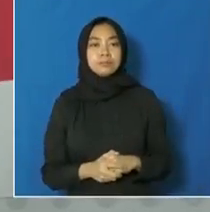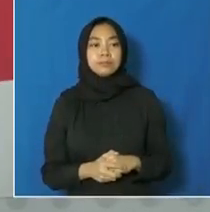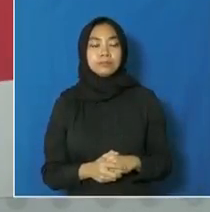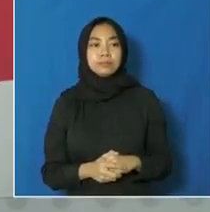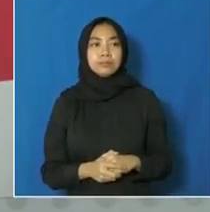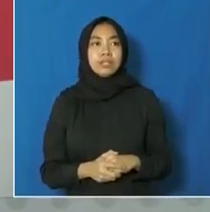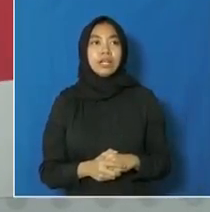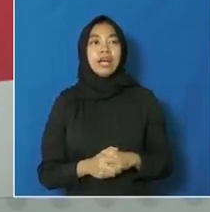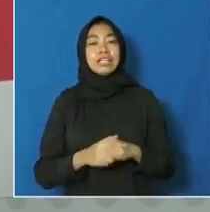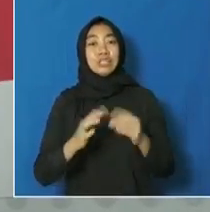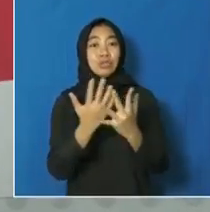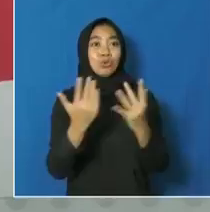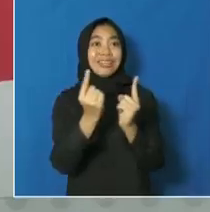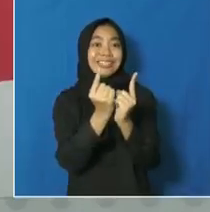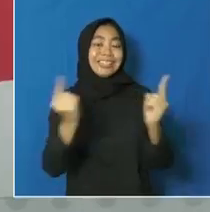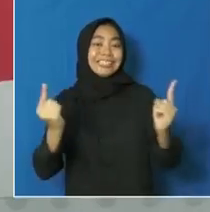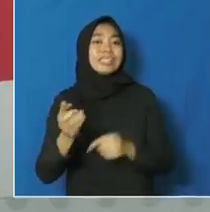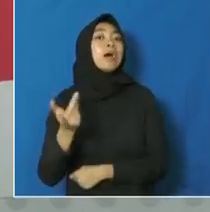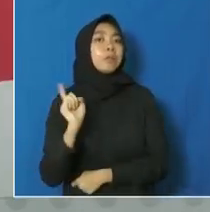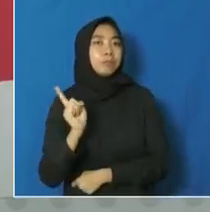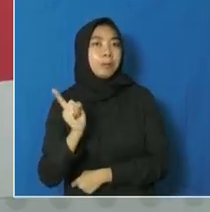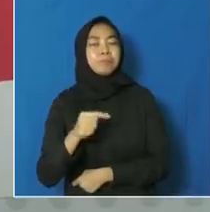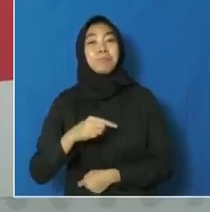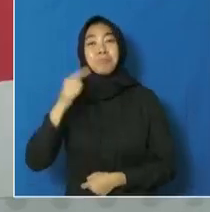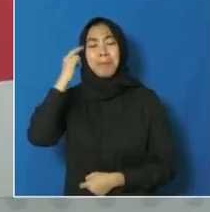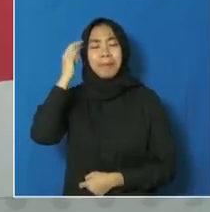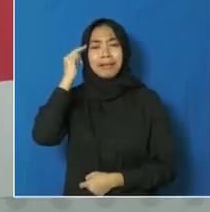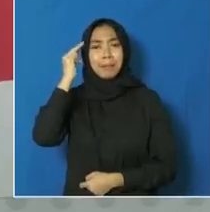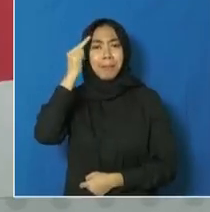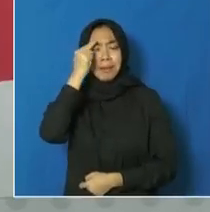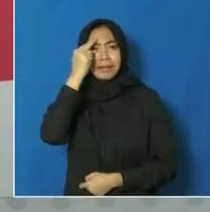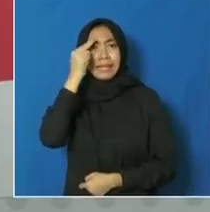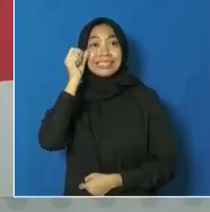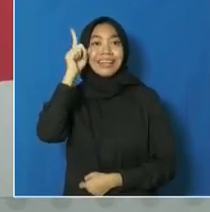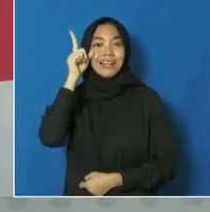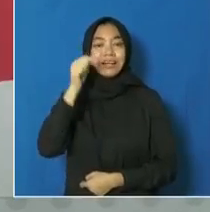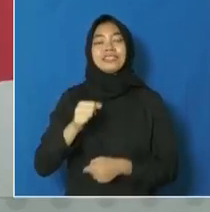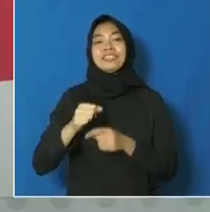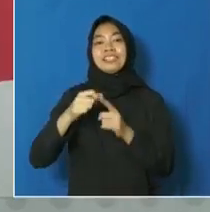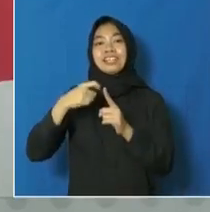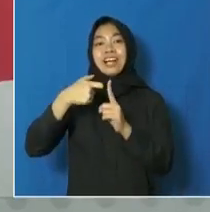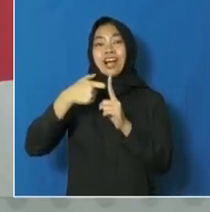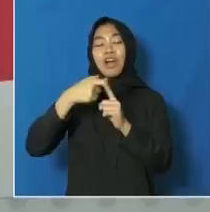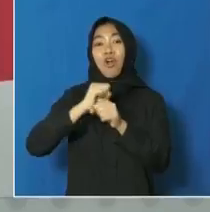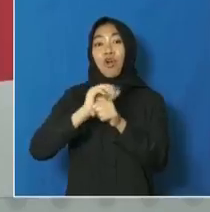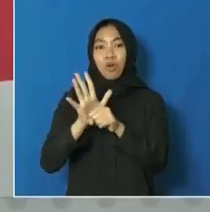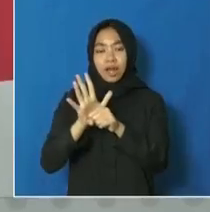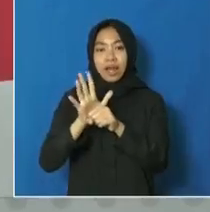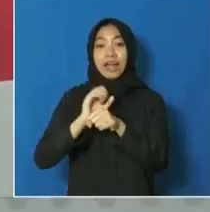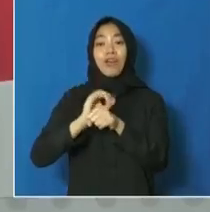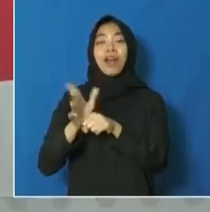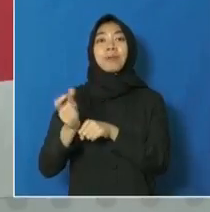sepenuhnya penularan dari COVID-19 ini adalah bersifat droplet, percikan